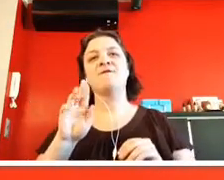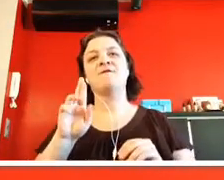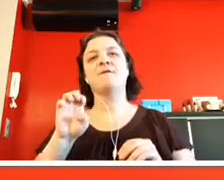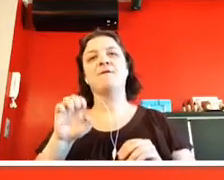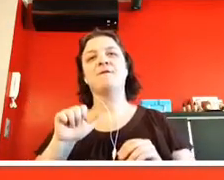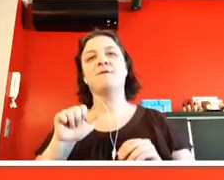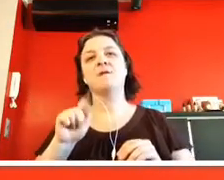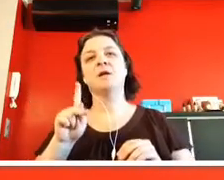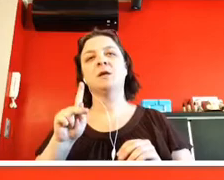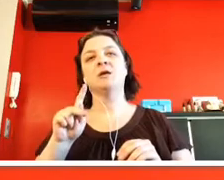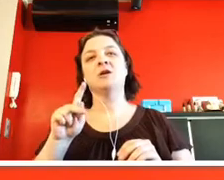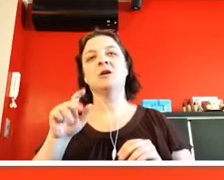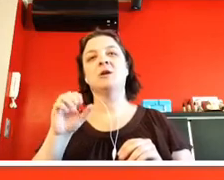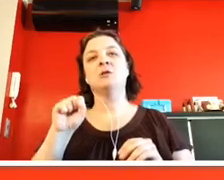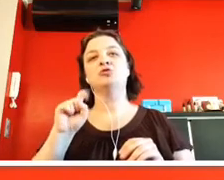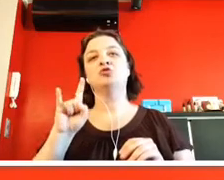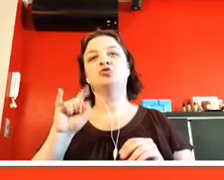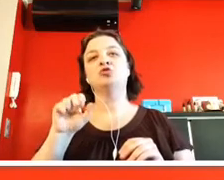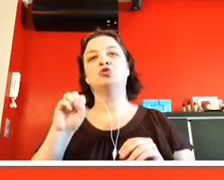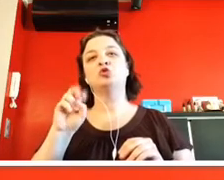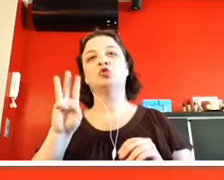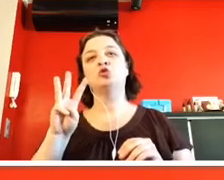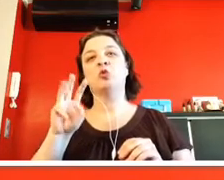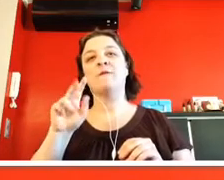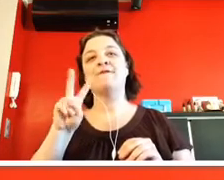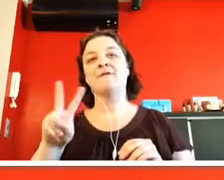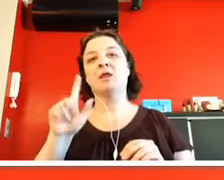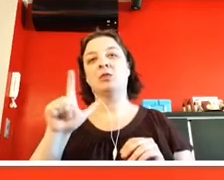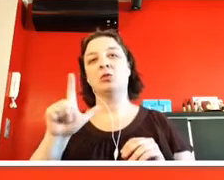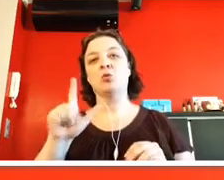mettre dans mon Freak Show V2.